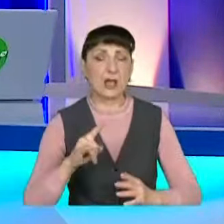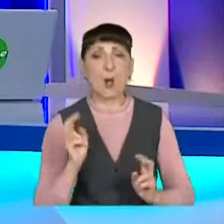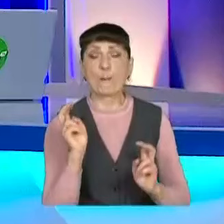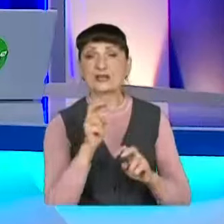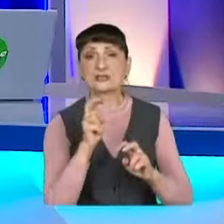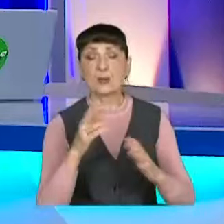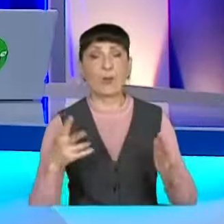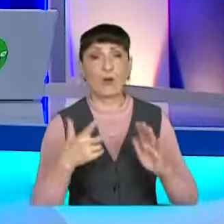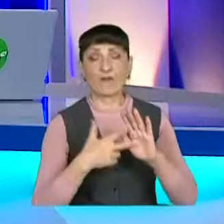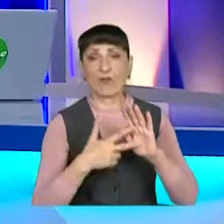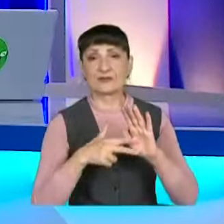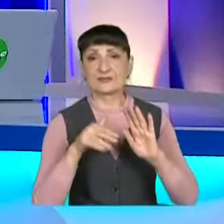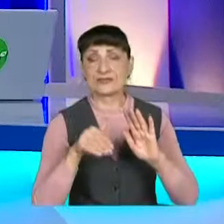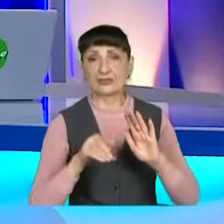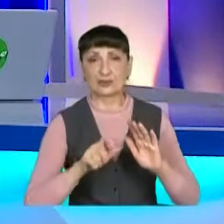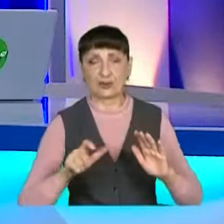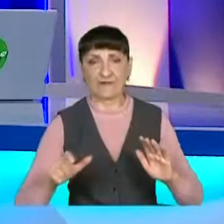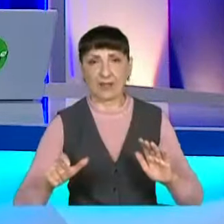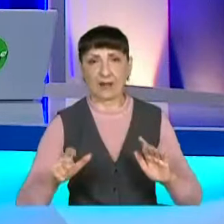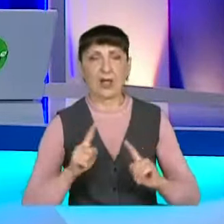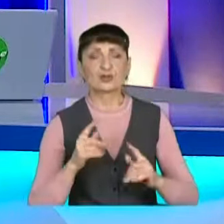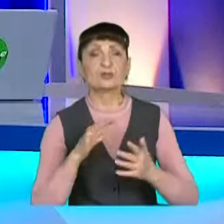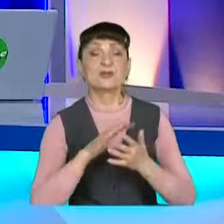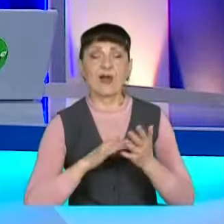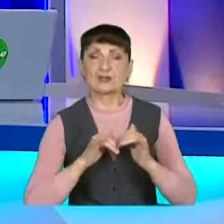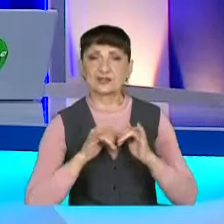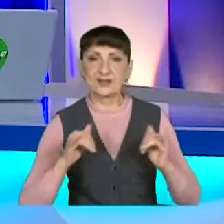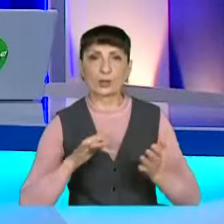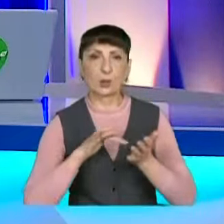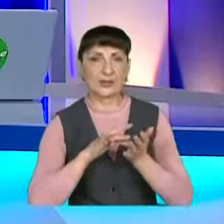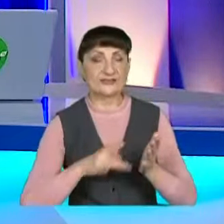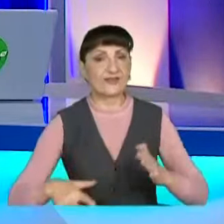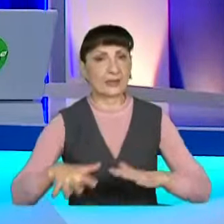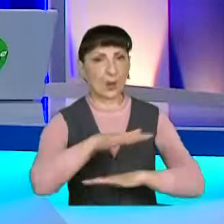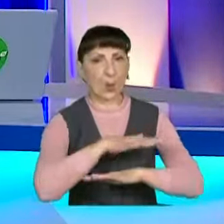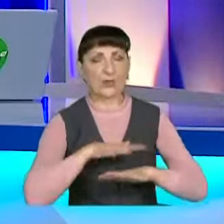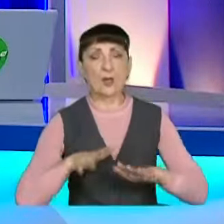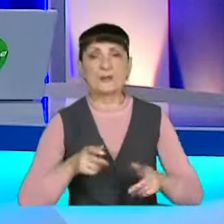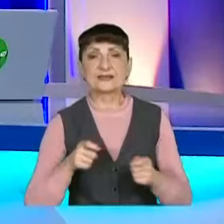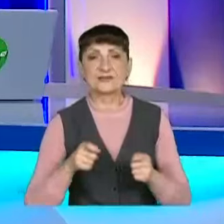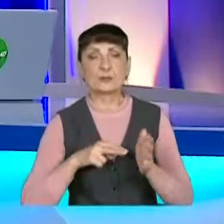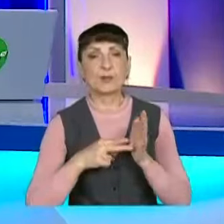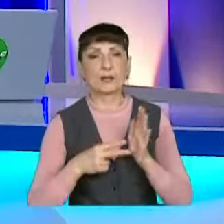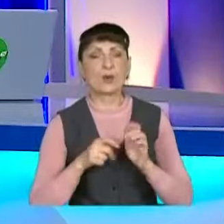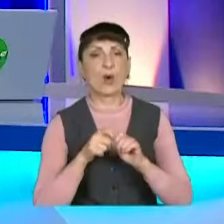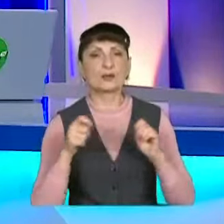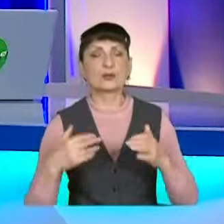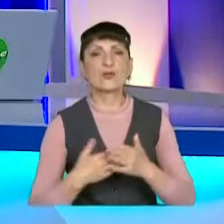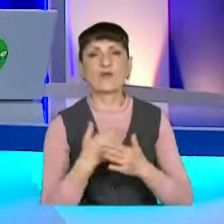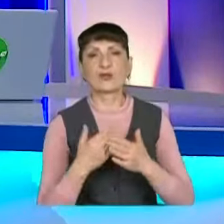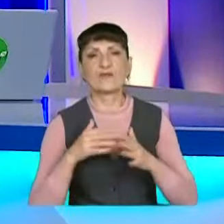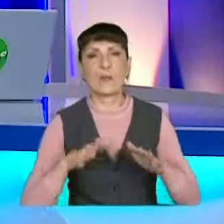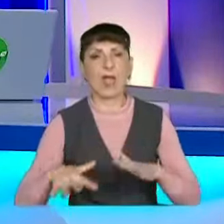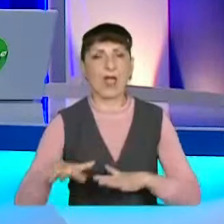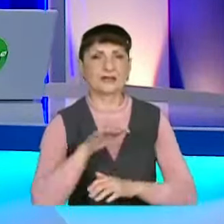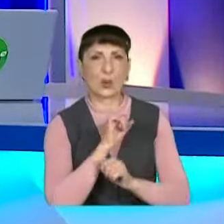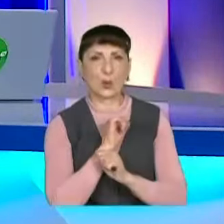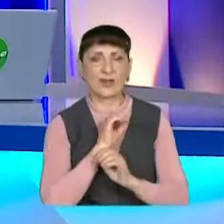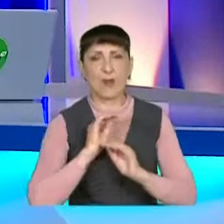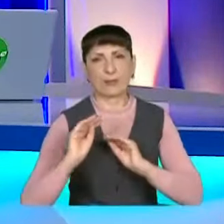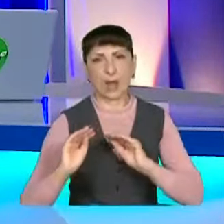больше 80 тысяч человек. Чтобы дальше развивать туризм в регионе, местные власти планируют открыть новые зоны отдыха и